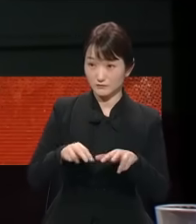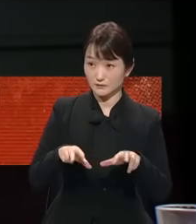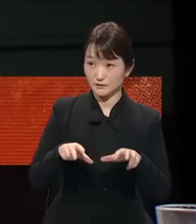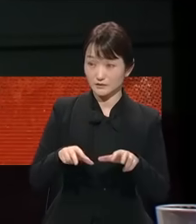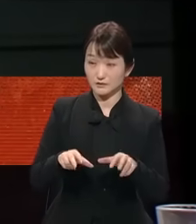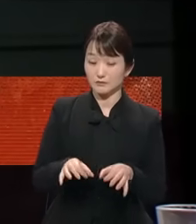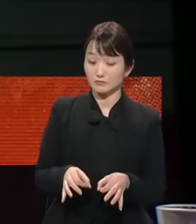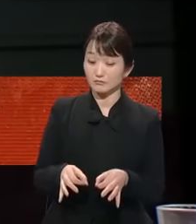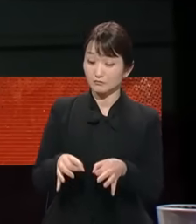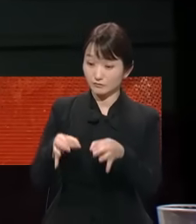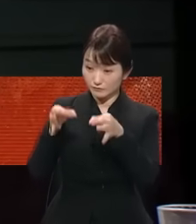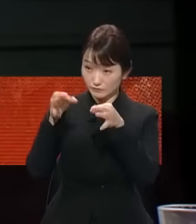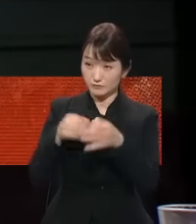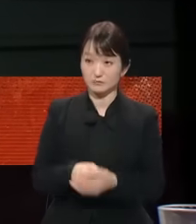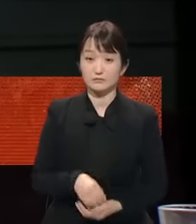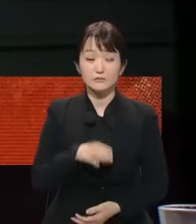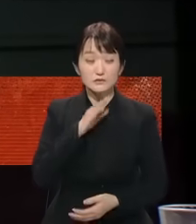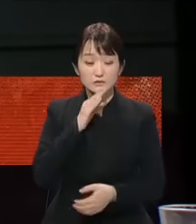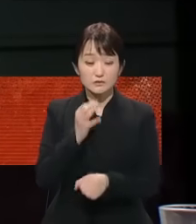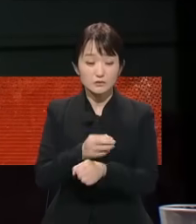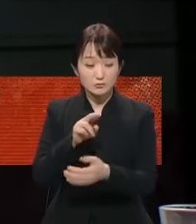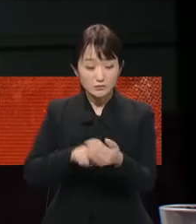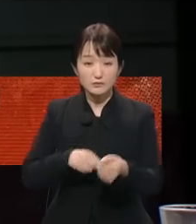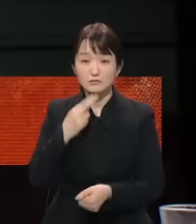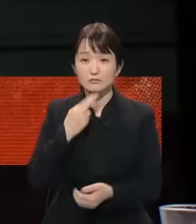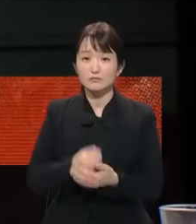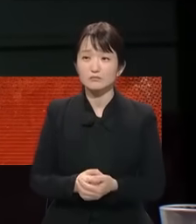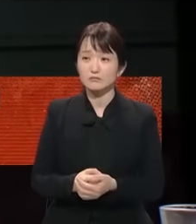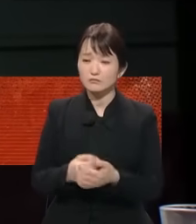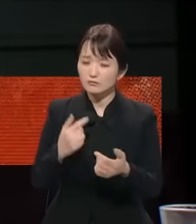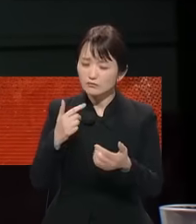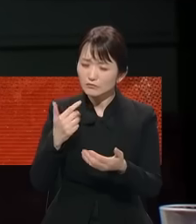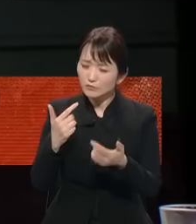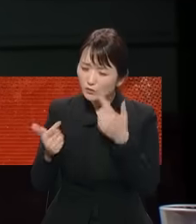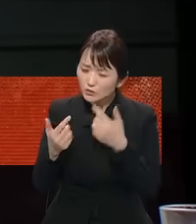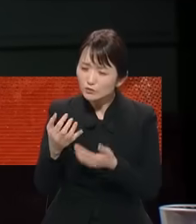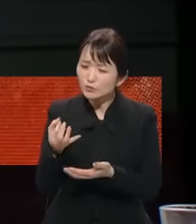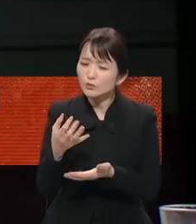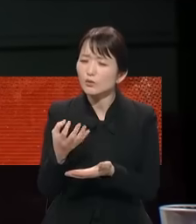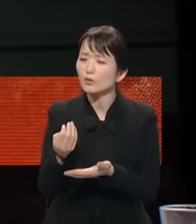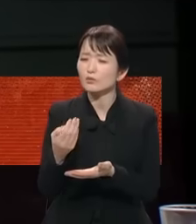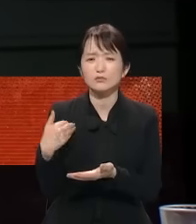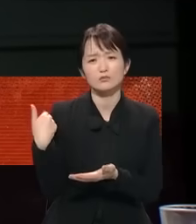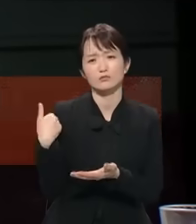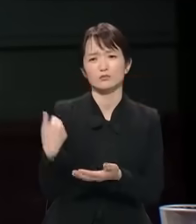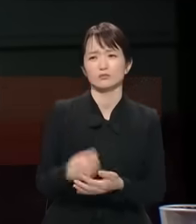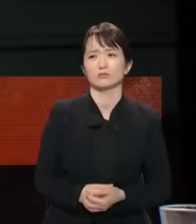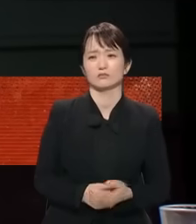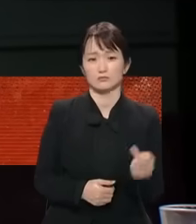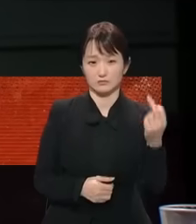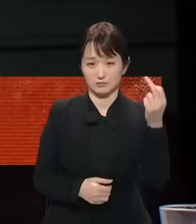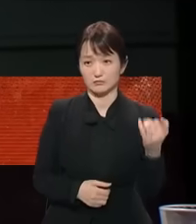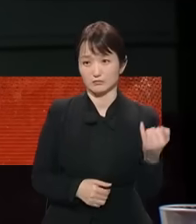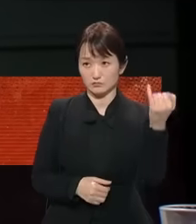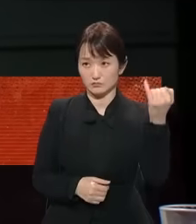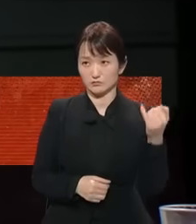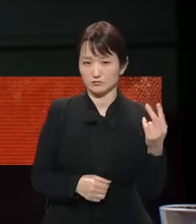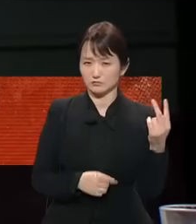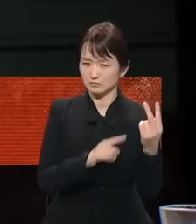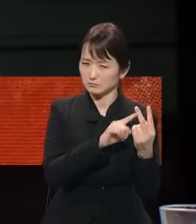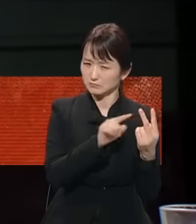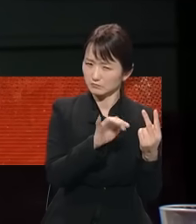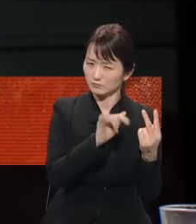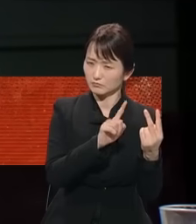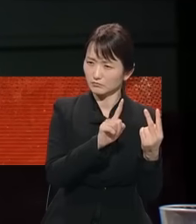오르진 않았습니다. 그래도 실거래가 없기 때문에 뭐 정확하게 알 수가 없는 노릇인데 그런데도 불구하고 이 형이랑 누나가 뭔가